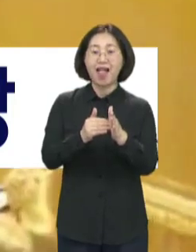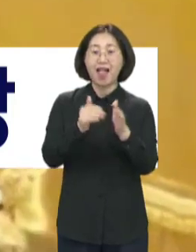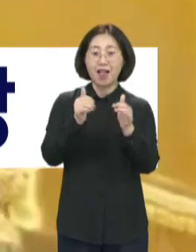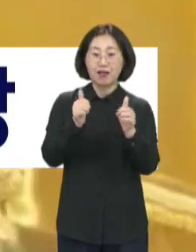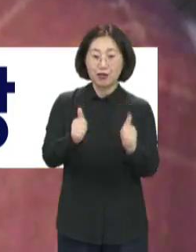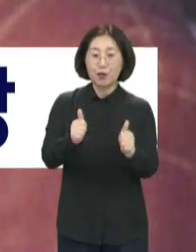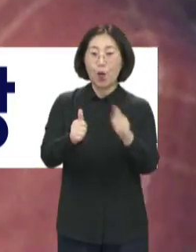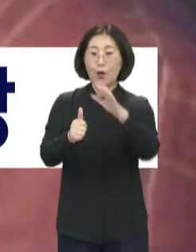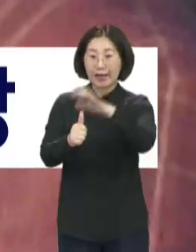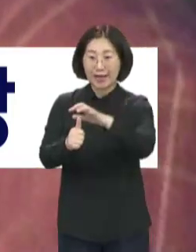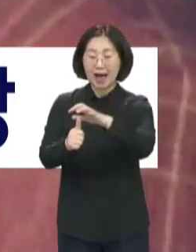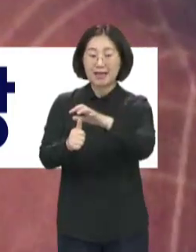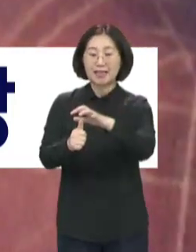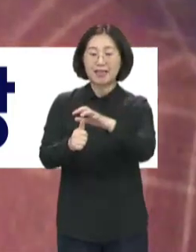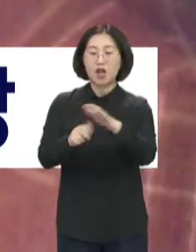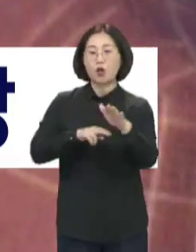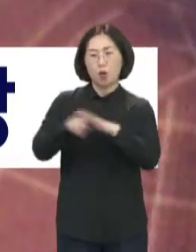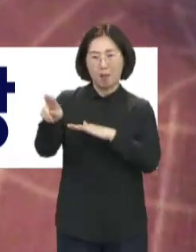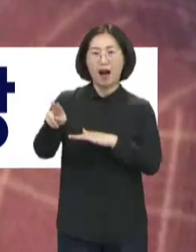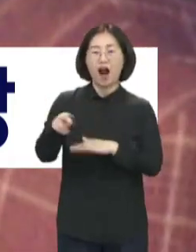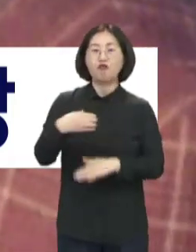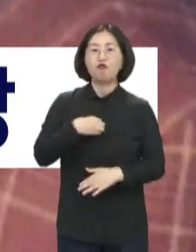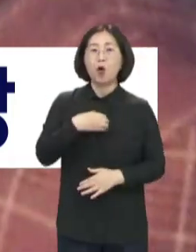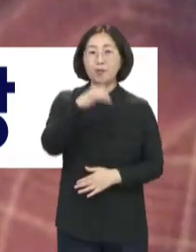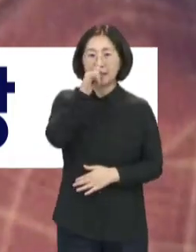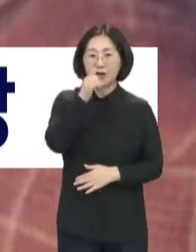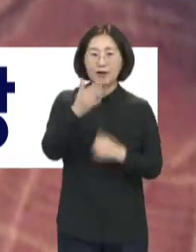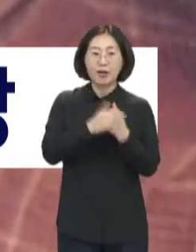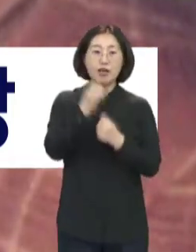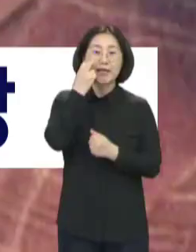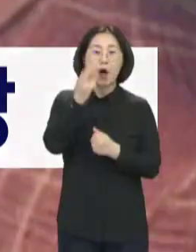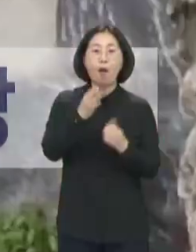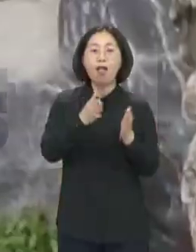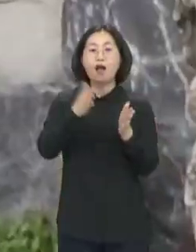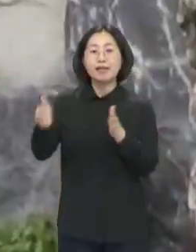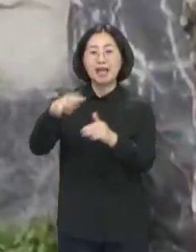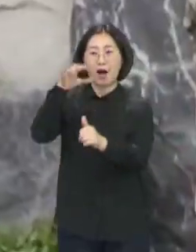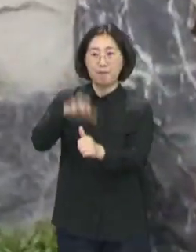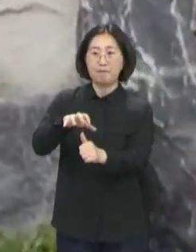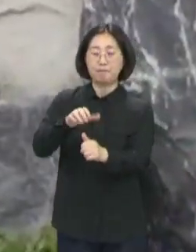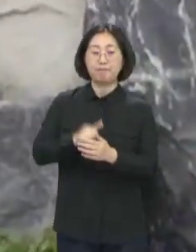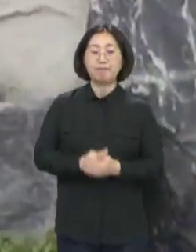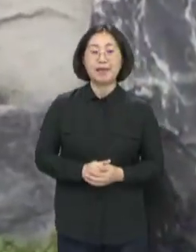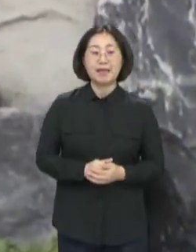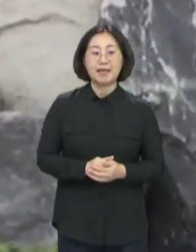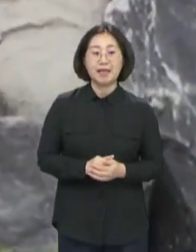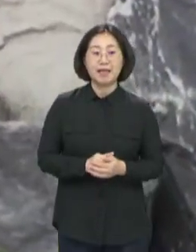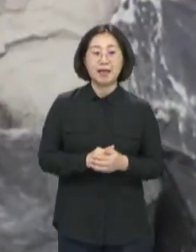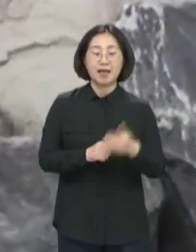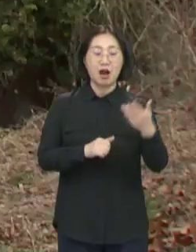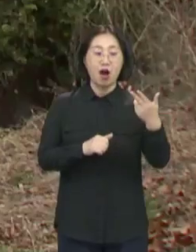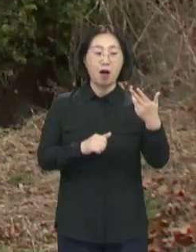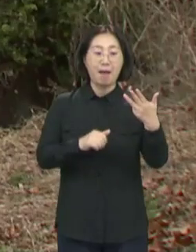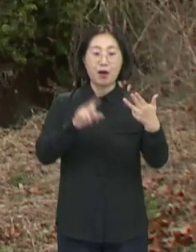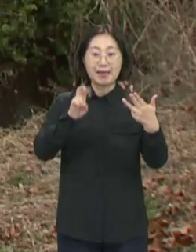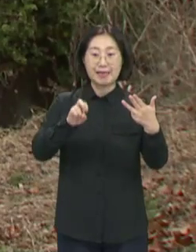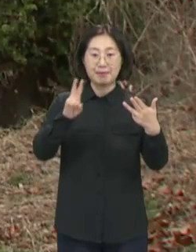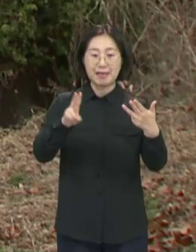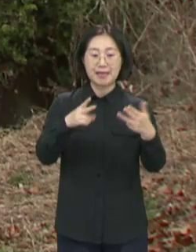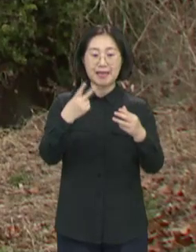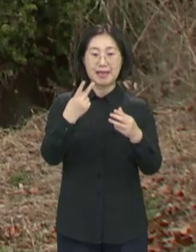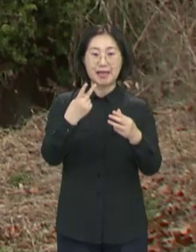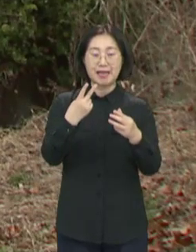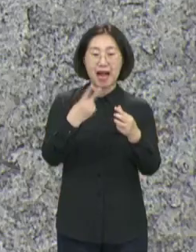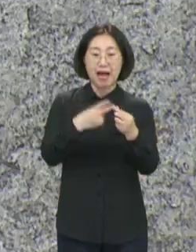구속 기간을 도망할 염려가 있다는 이유로 2개월 연장했습니다. 이에 따라 정 씨는 오는 22일 항소심